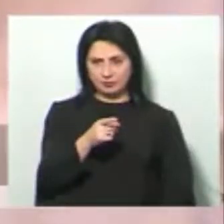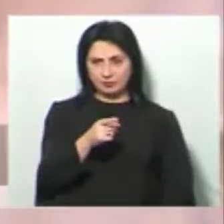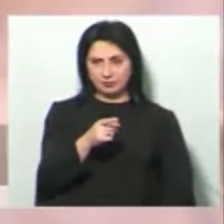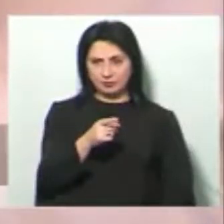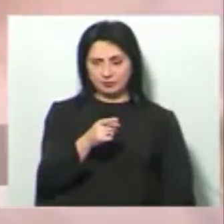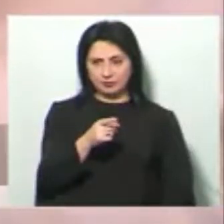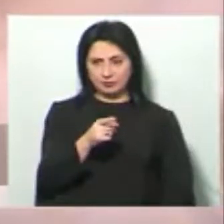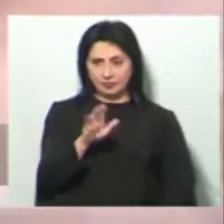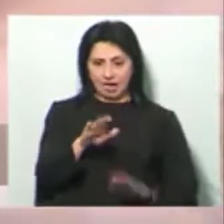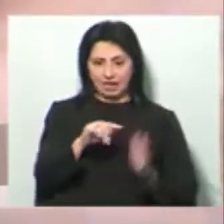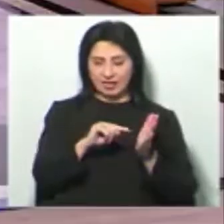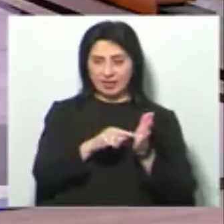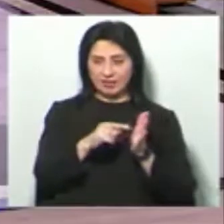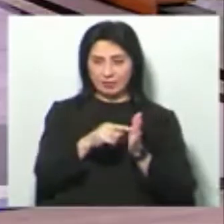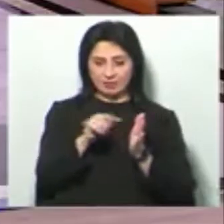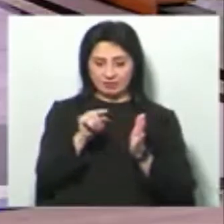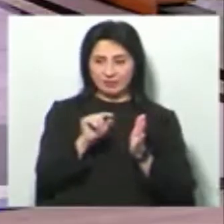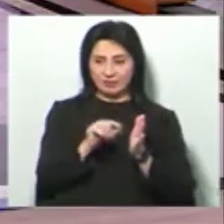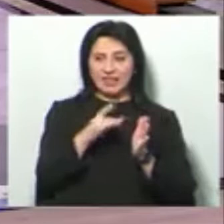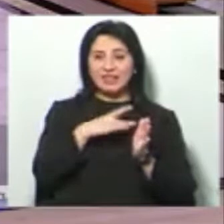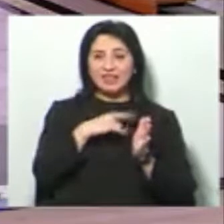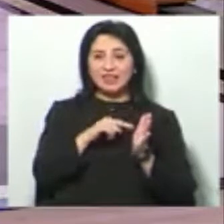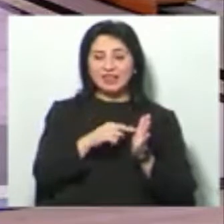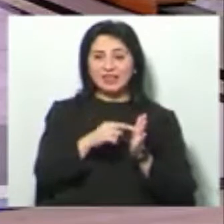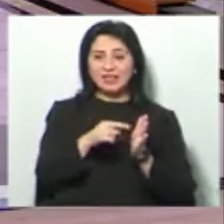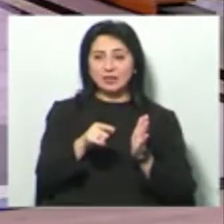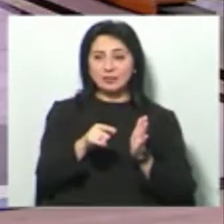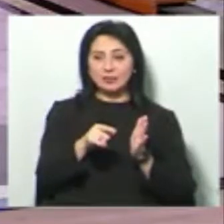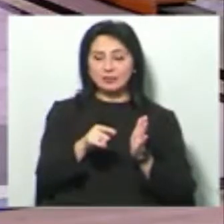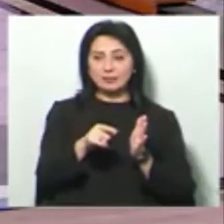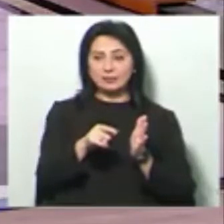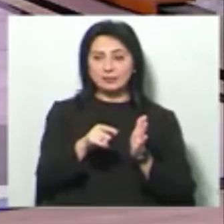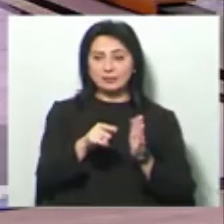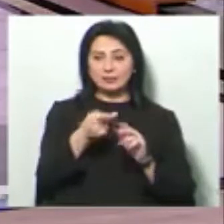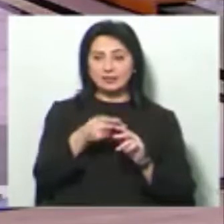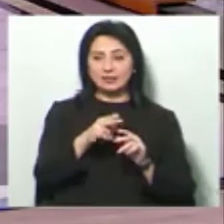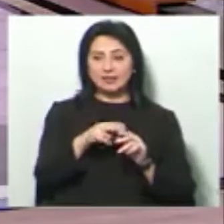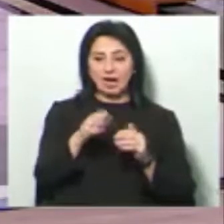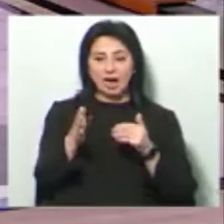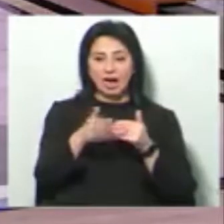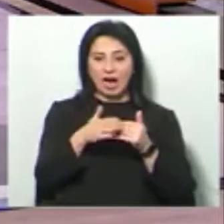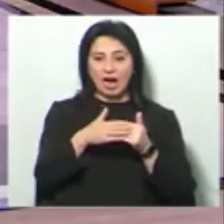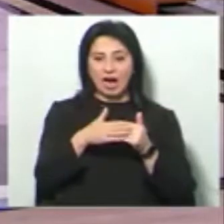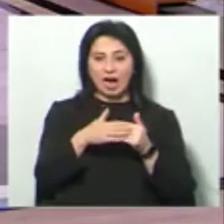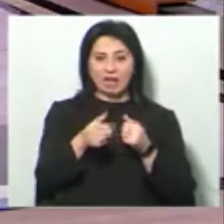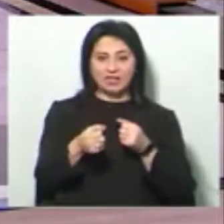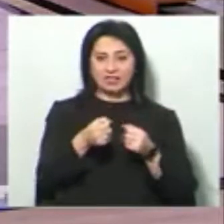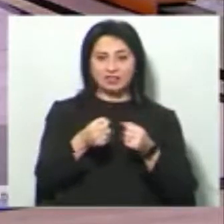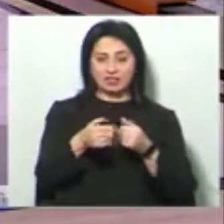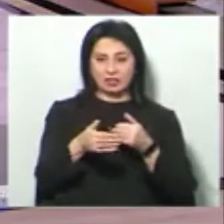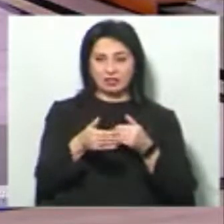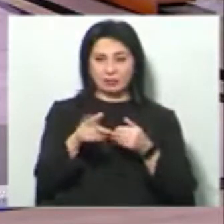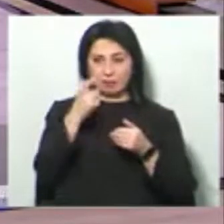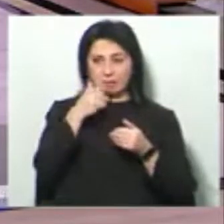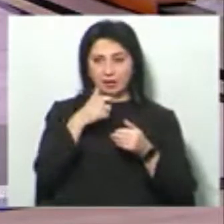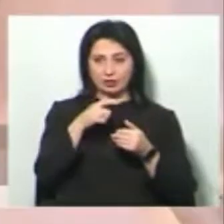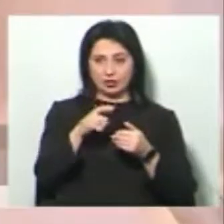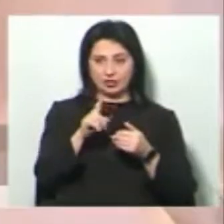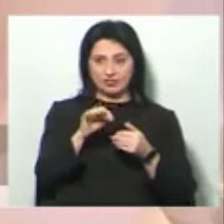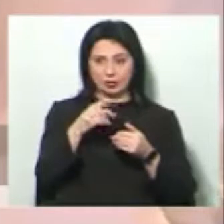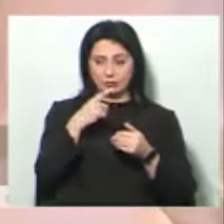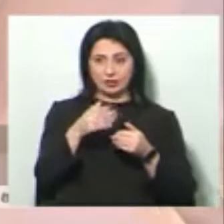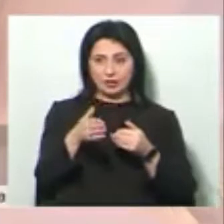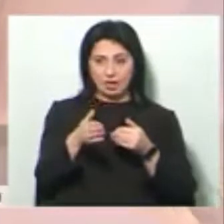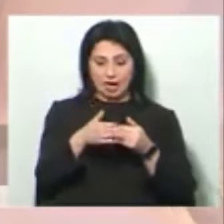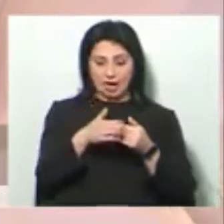Ai ეს ადგილები არის დაახლოებით სწორედ იმ კარის დამჭერები რომელზედაც ბატონი ზვიადი საუბრობს.